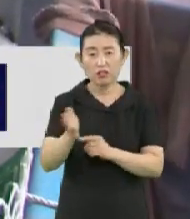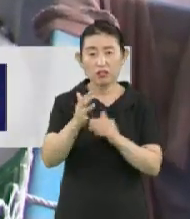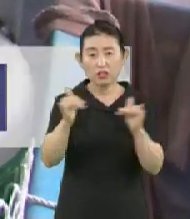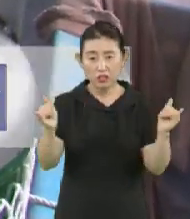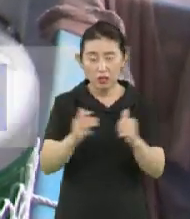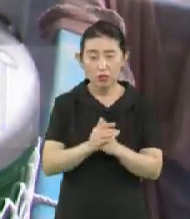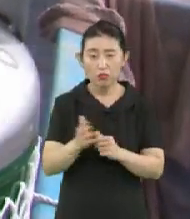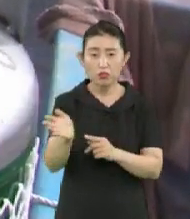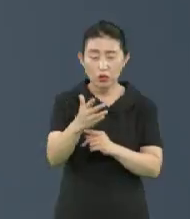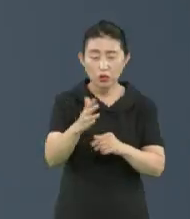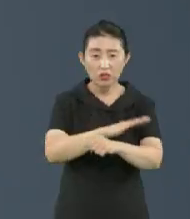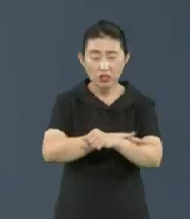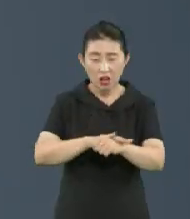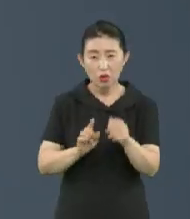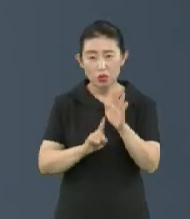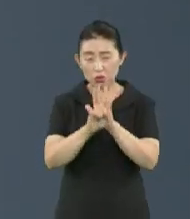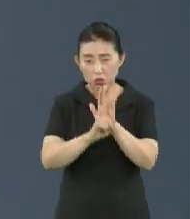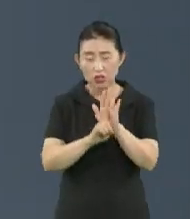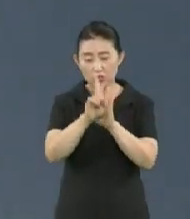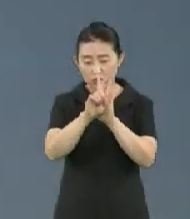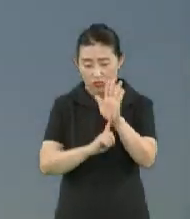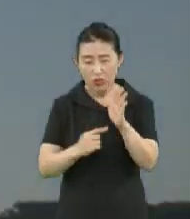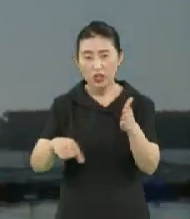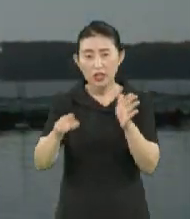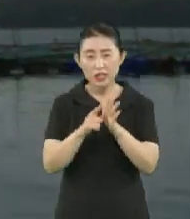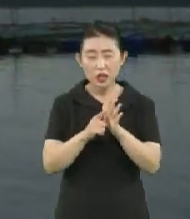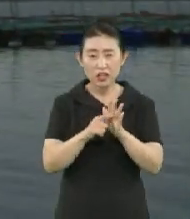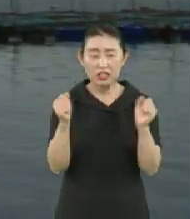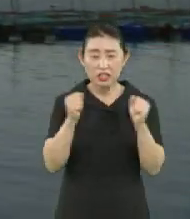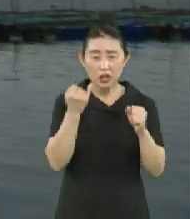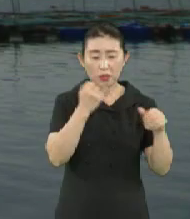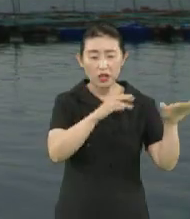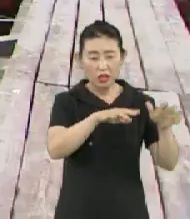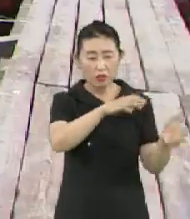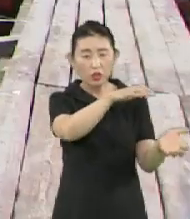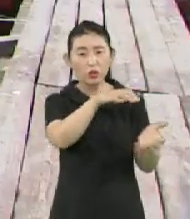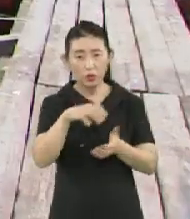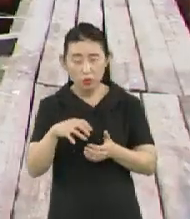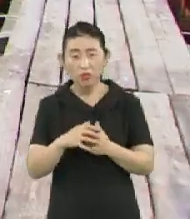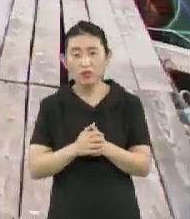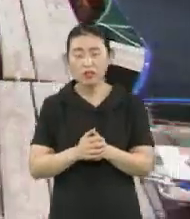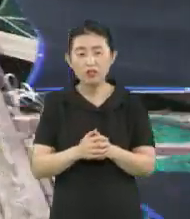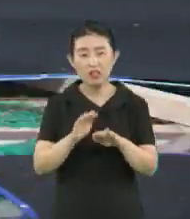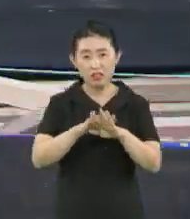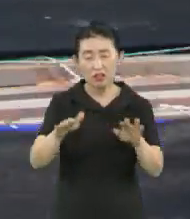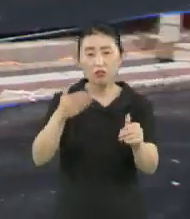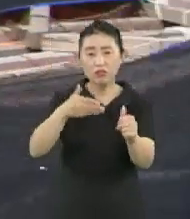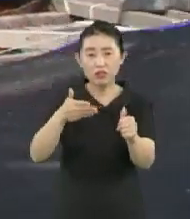어민들에게 물고기 체온 상승을 막기 위해 저수온 바닷물을 끌어올리는 등 대책을 주문했습니다.